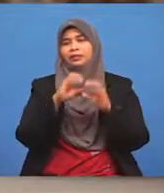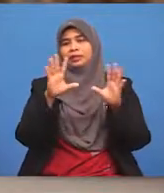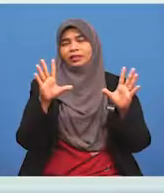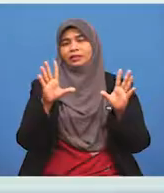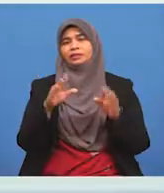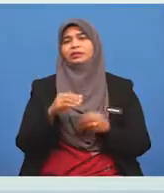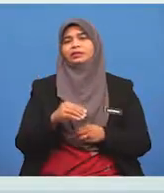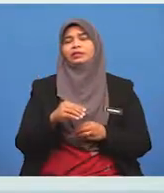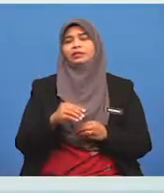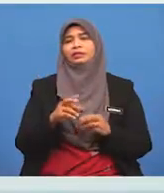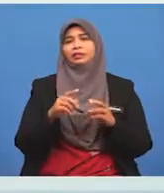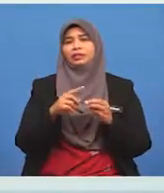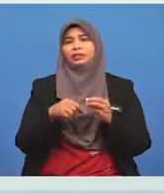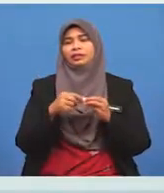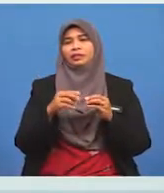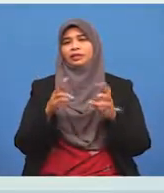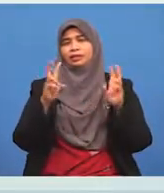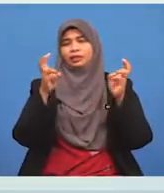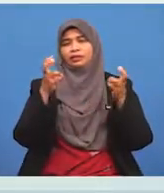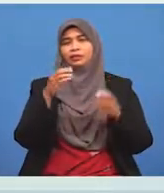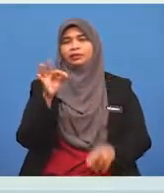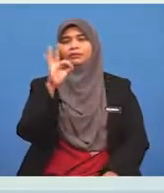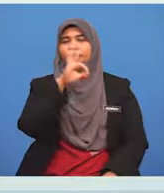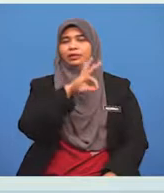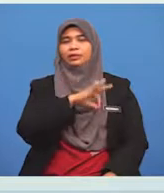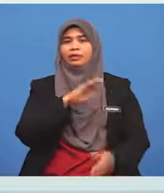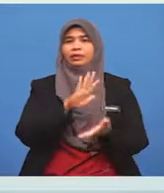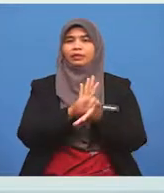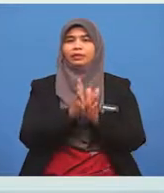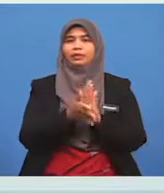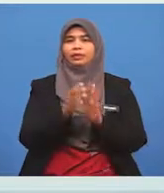ini, iaitu manfaat kejadian alam.